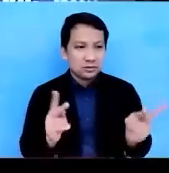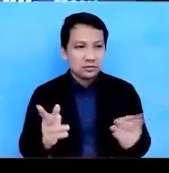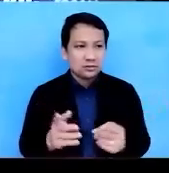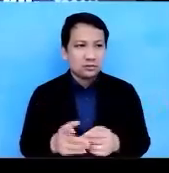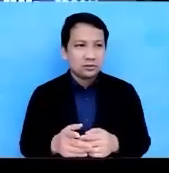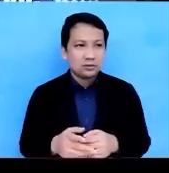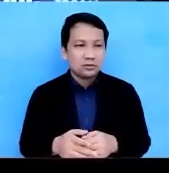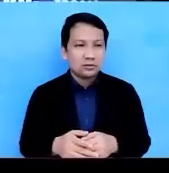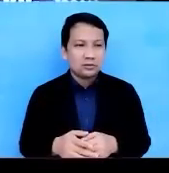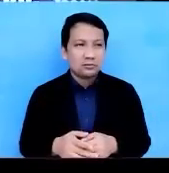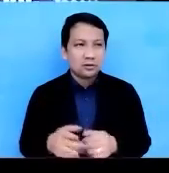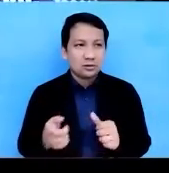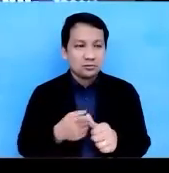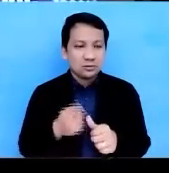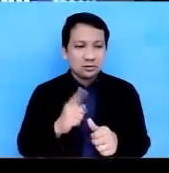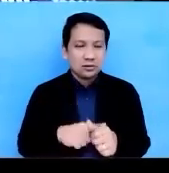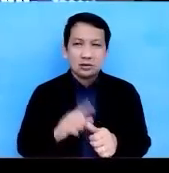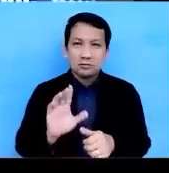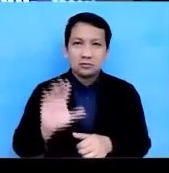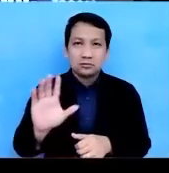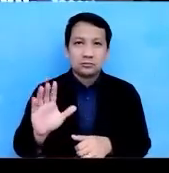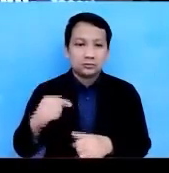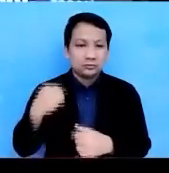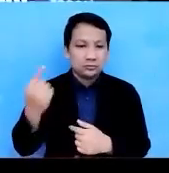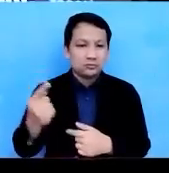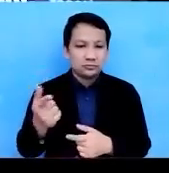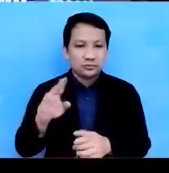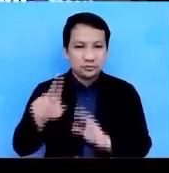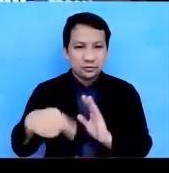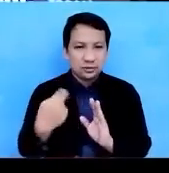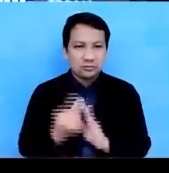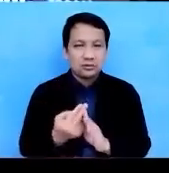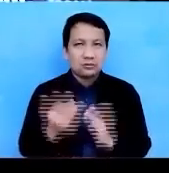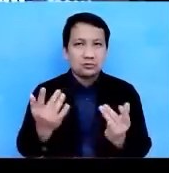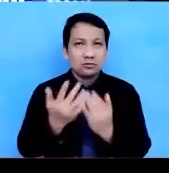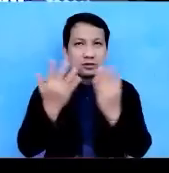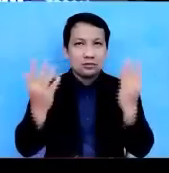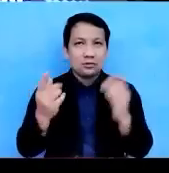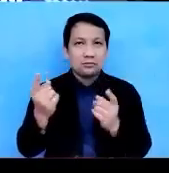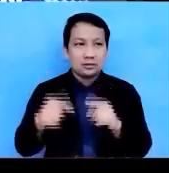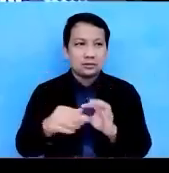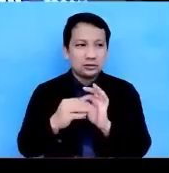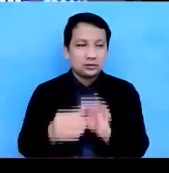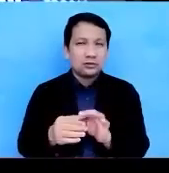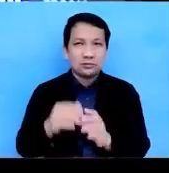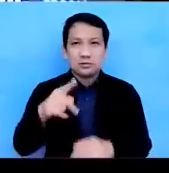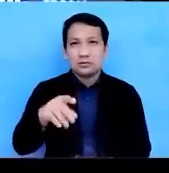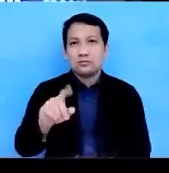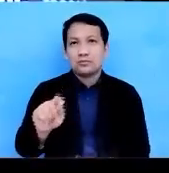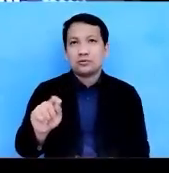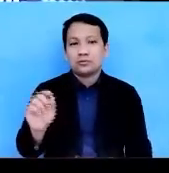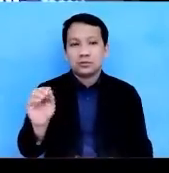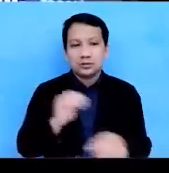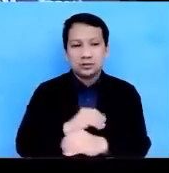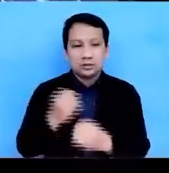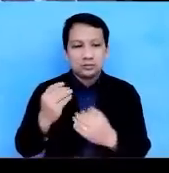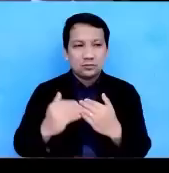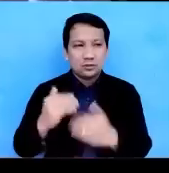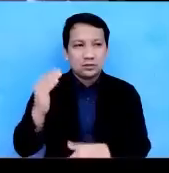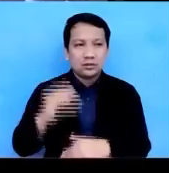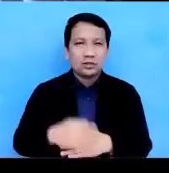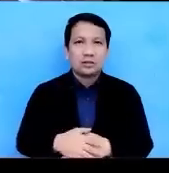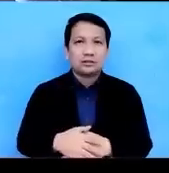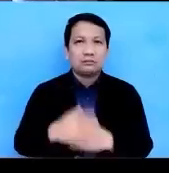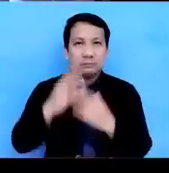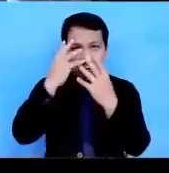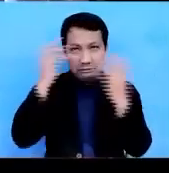nangungunang emosyon over the last 24 hours dahil po sa sunog, ano na nangyayari dyan sa post office. Pinakamarami po syempre yung anger